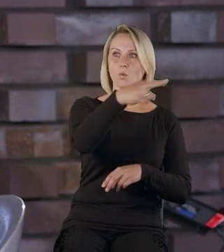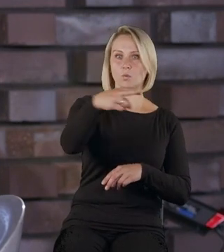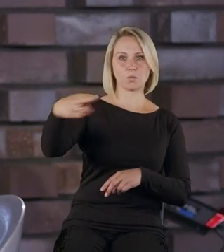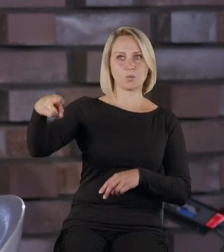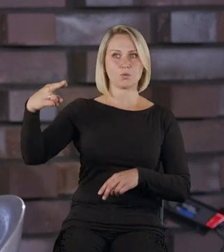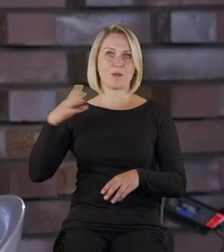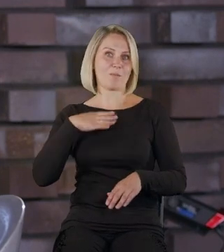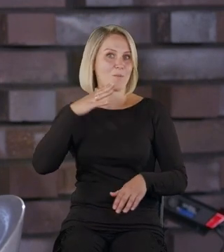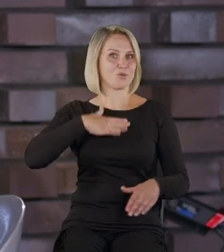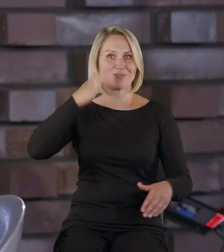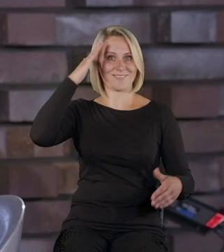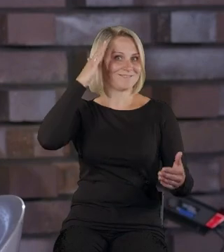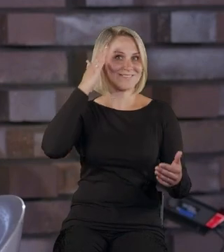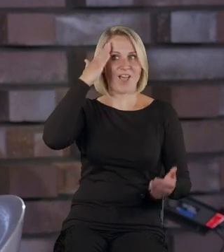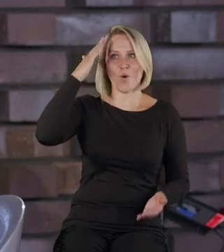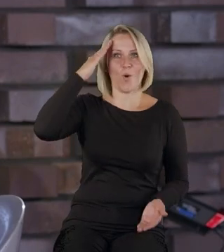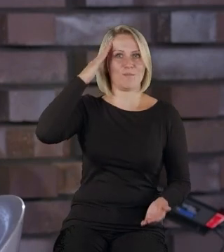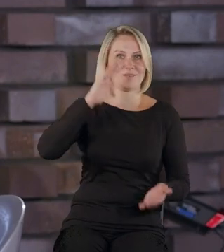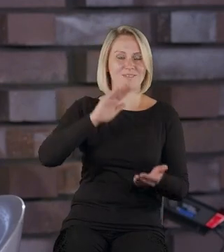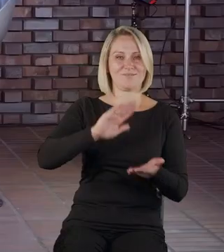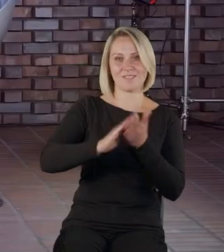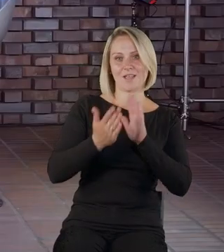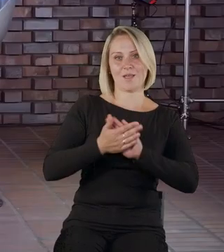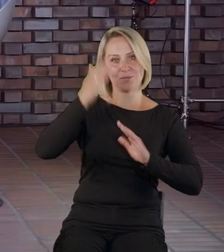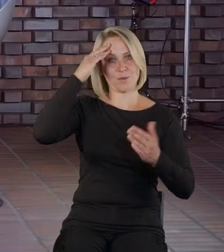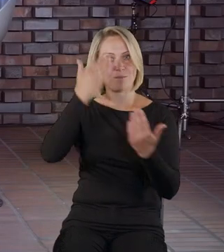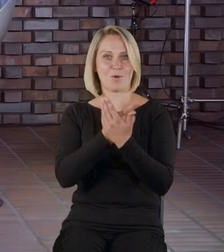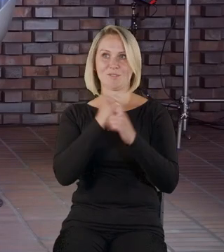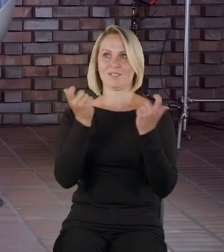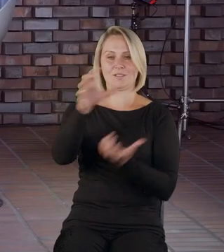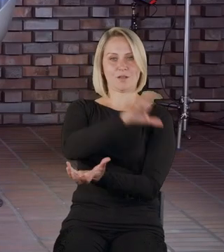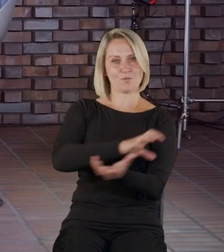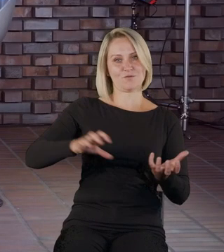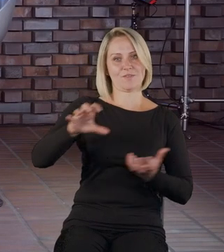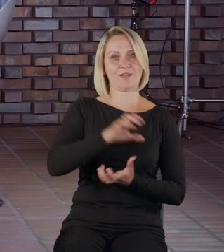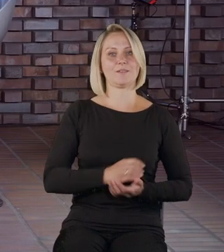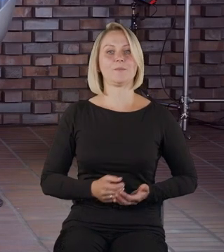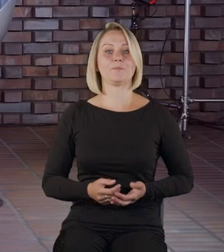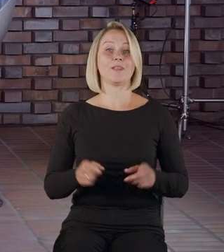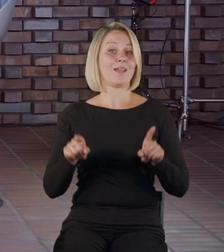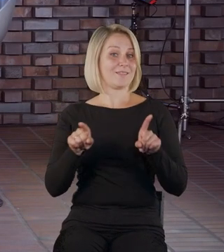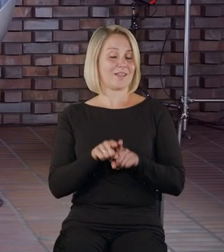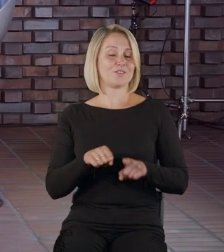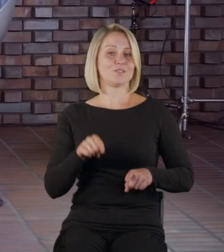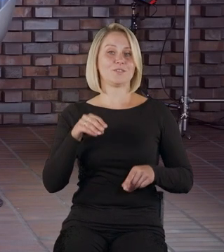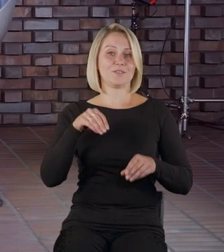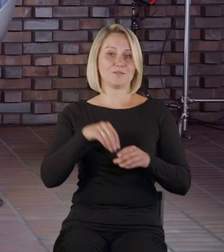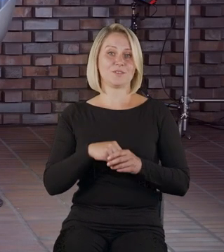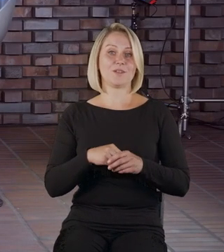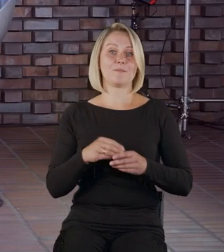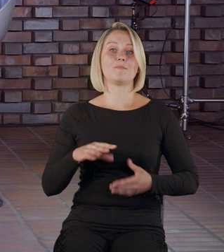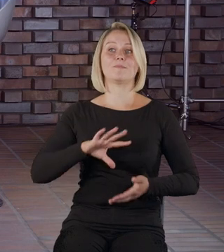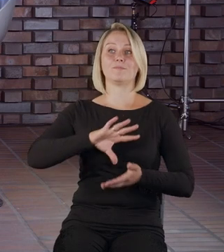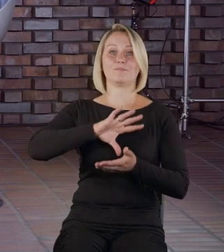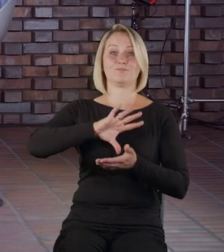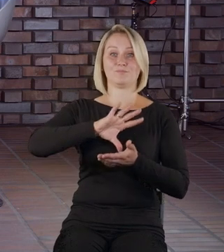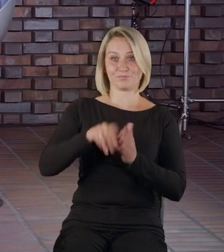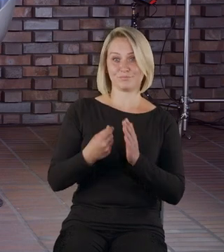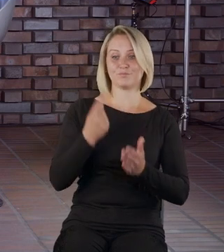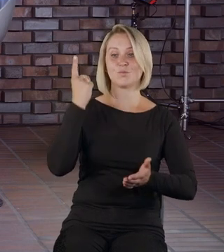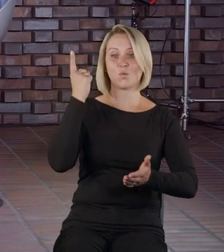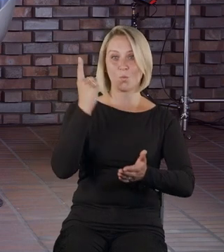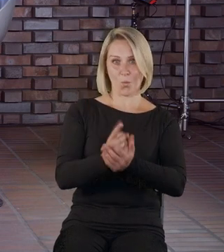zdobyć znajomych na całym świecie. Poza tym bardzo pozytywnie zakończenie takich studiów pozwala zdobyć